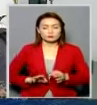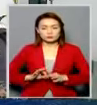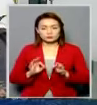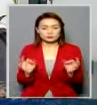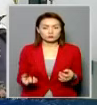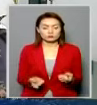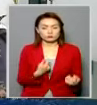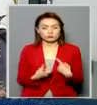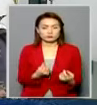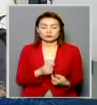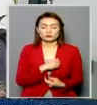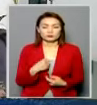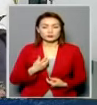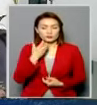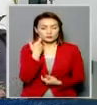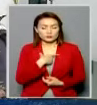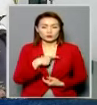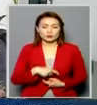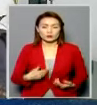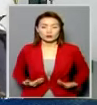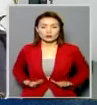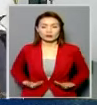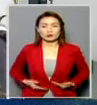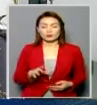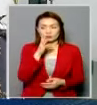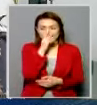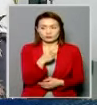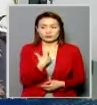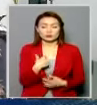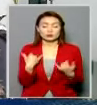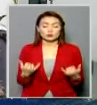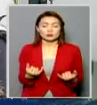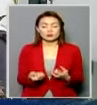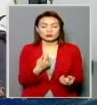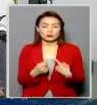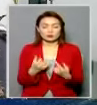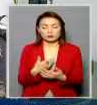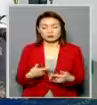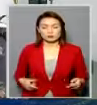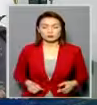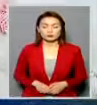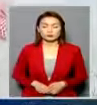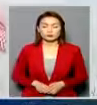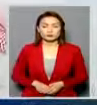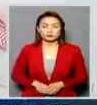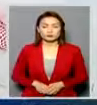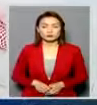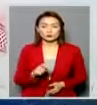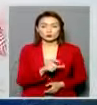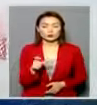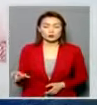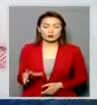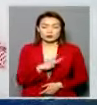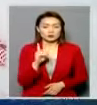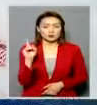не занималась. Сейчас я сама шью одежду для своих детей. Сейчас мы получаем заказы и зарабатываем. Эти люди